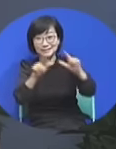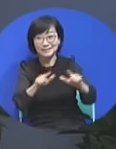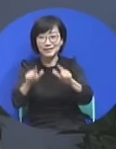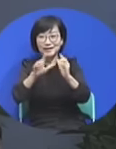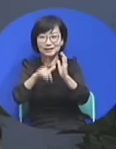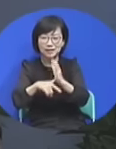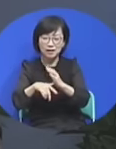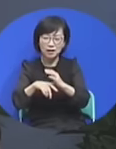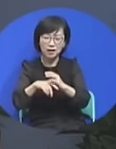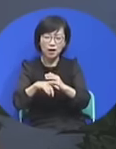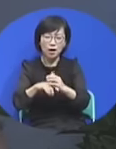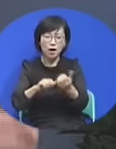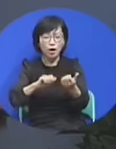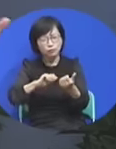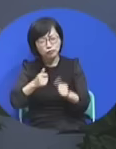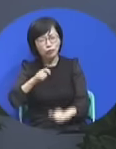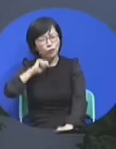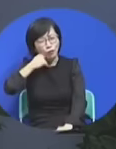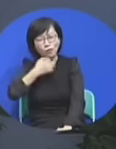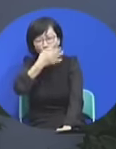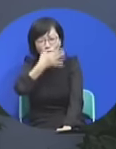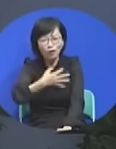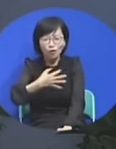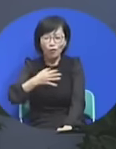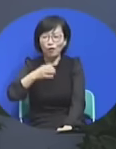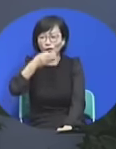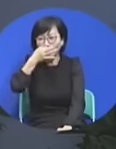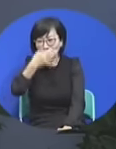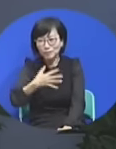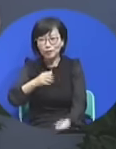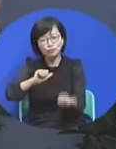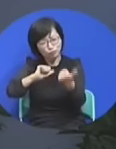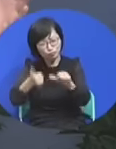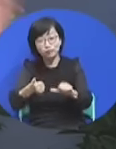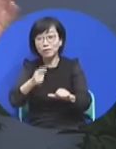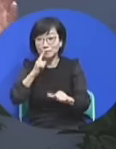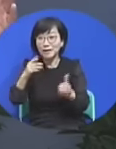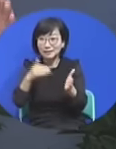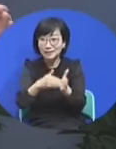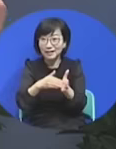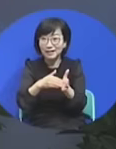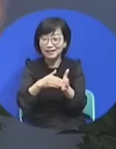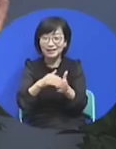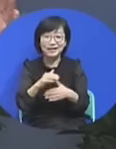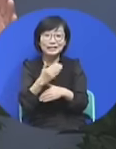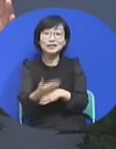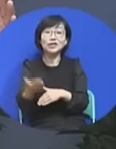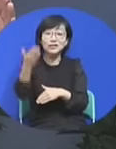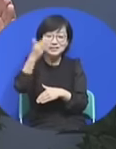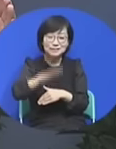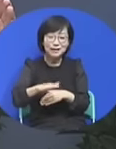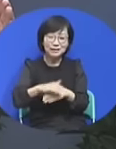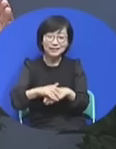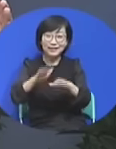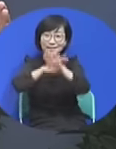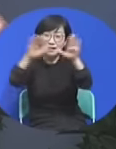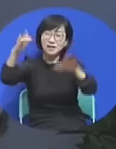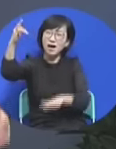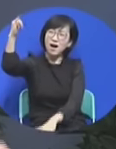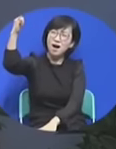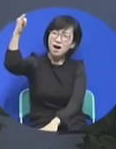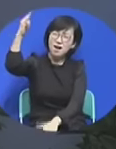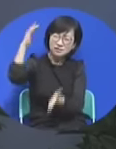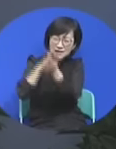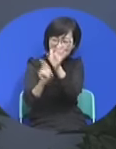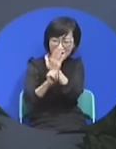thought that they would all perish. 그 길을 어떻게 갑니까? 아이들하고 같이 가는데 하나님은 뜨거운 땅에요 구름 기둥으로 보호를 했어. How can they take this